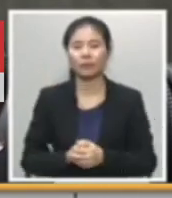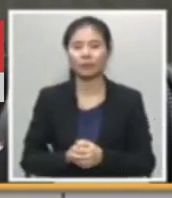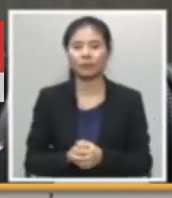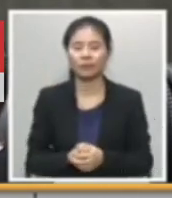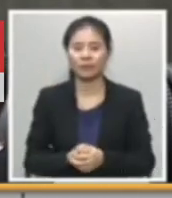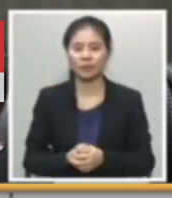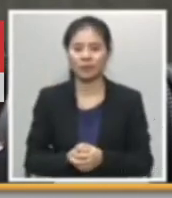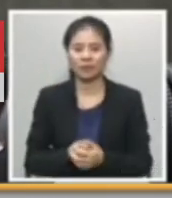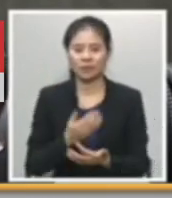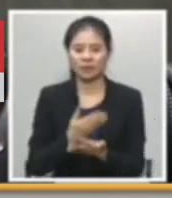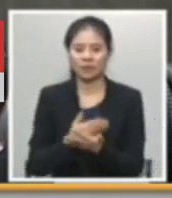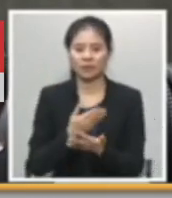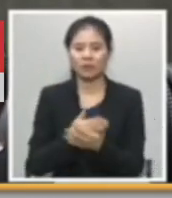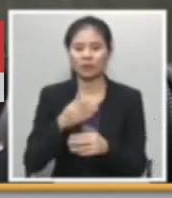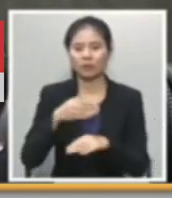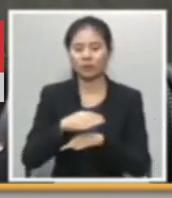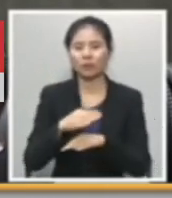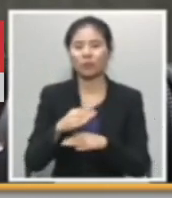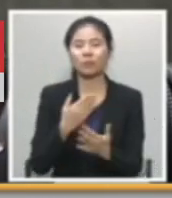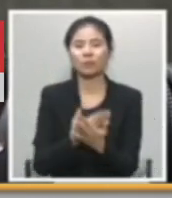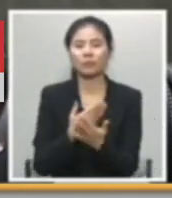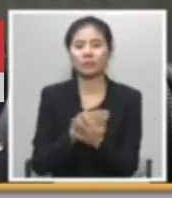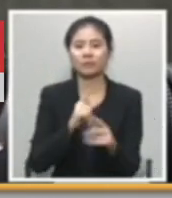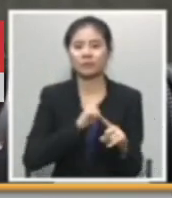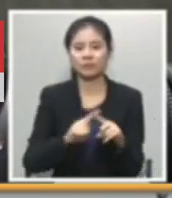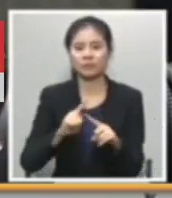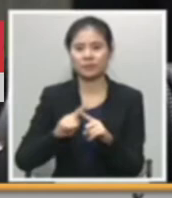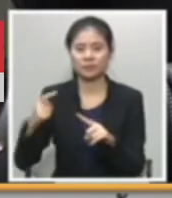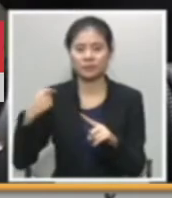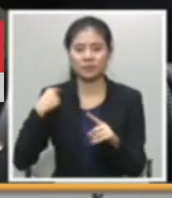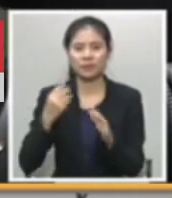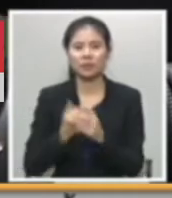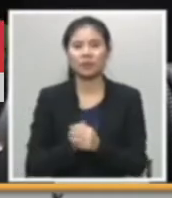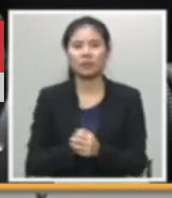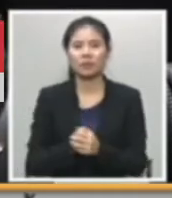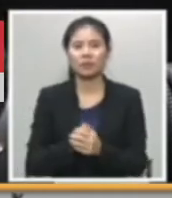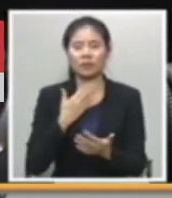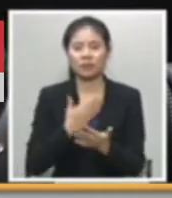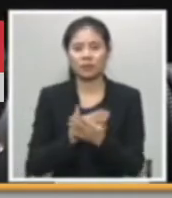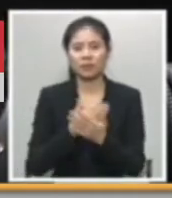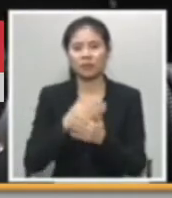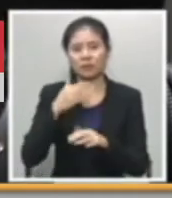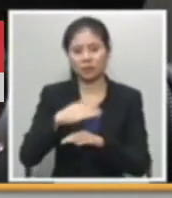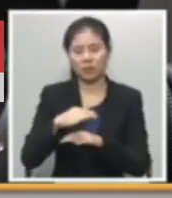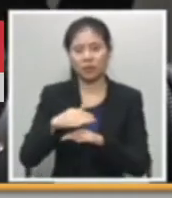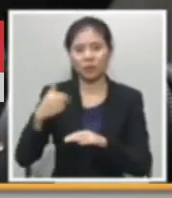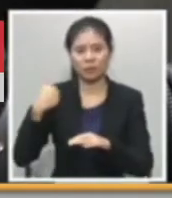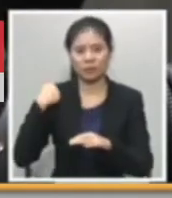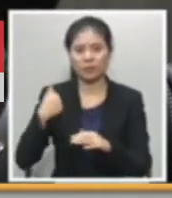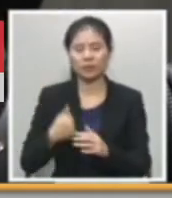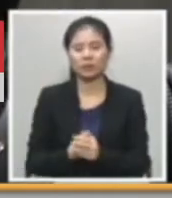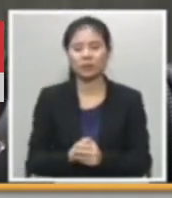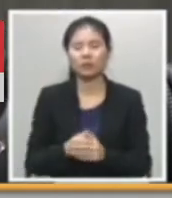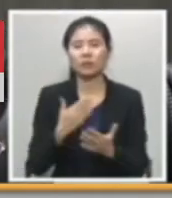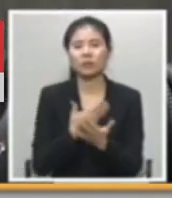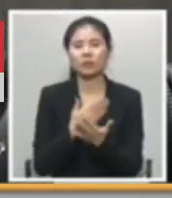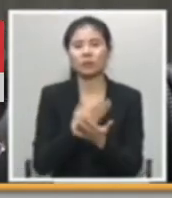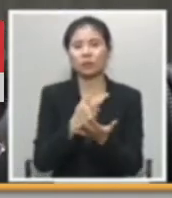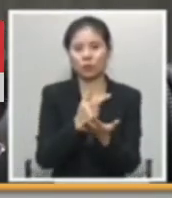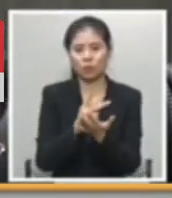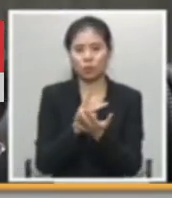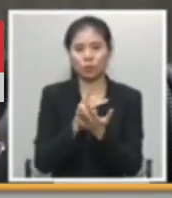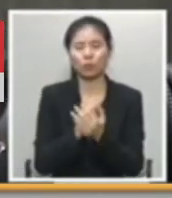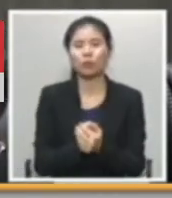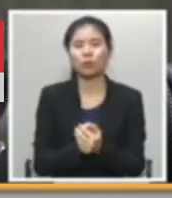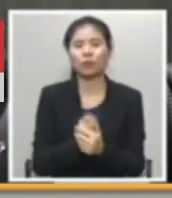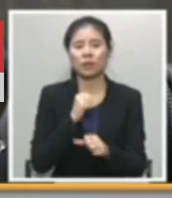และเงินนอกงบประมาณขอเน้นคำว่าเงินนอกงบประมาณเงินกู้เงิน